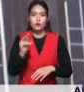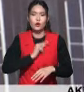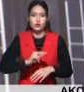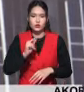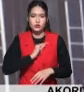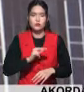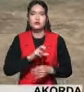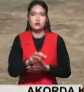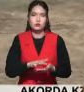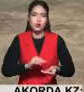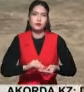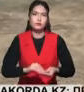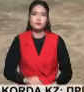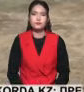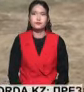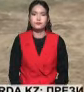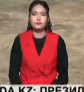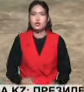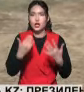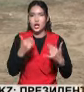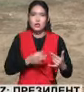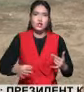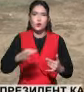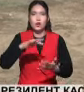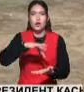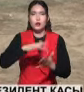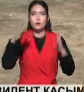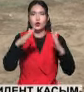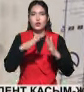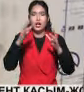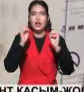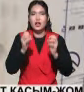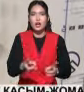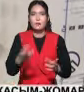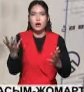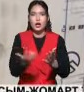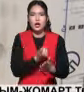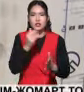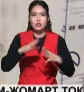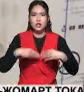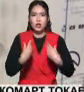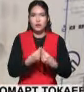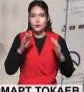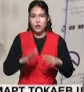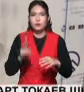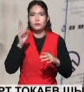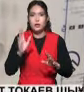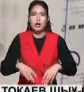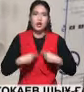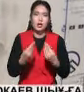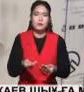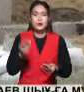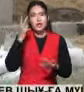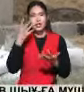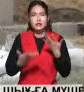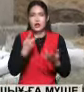өздері жүргізіп жатыр азаматтар. Қазір облыс орталығында үйлері апатты жағдайда деп танылған отбасыларға баспана беру мәселесі де